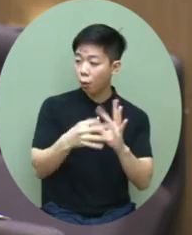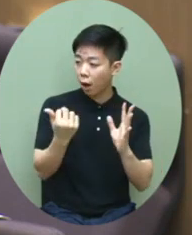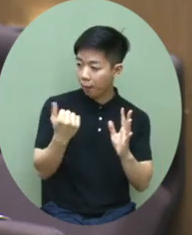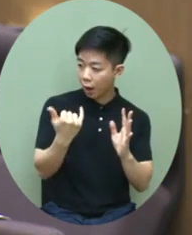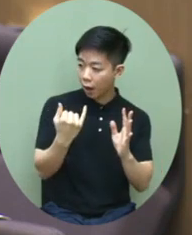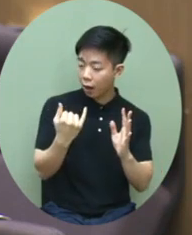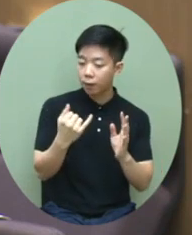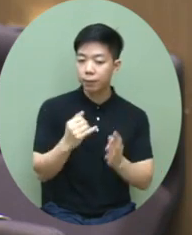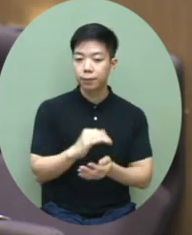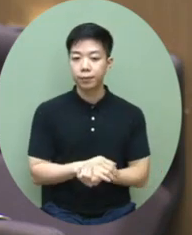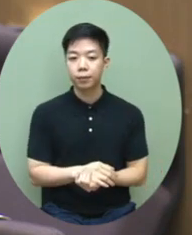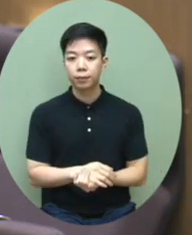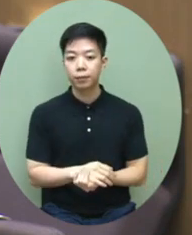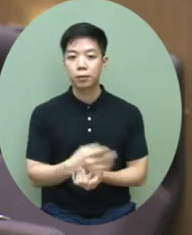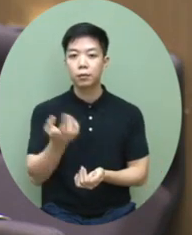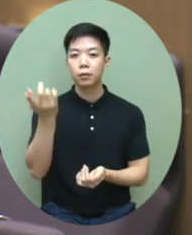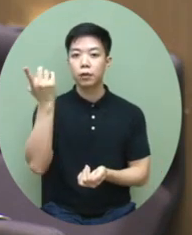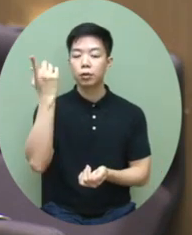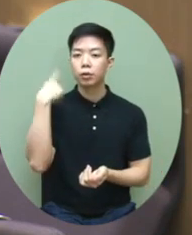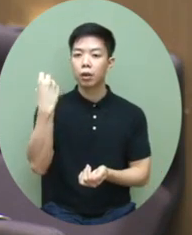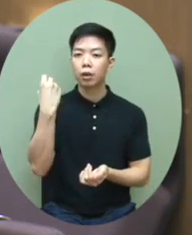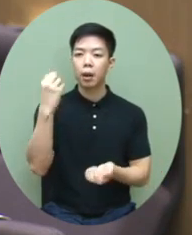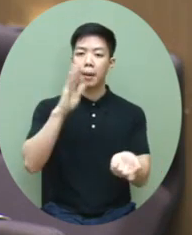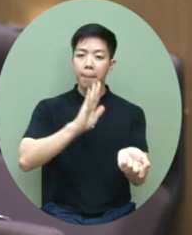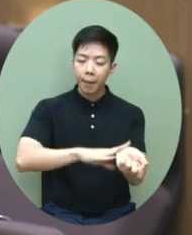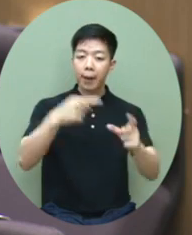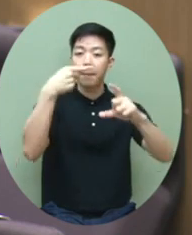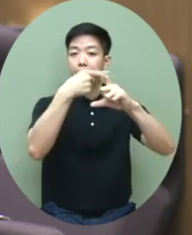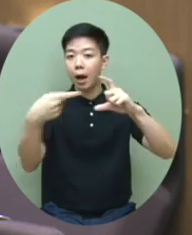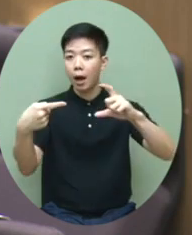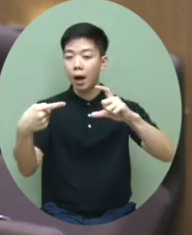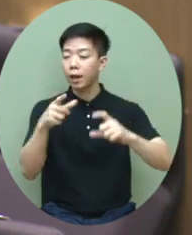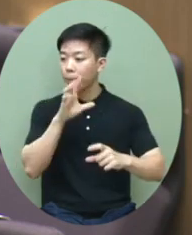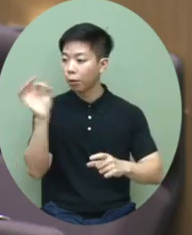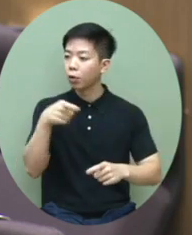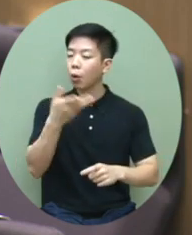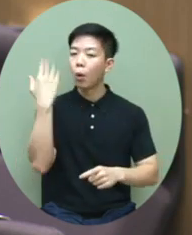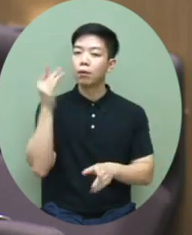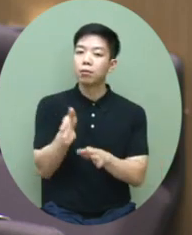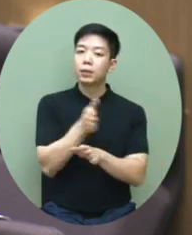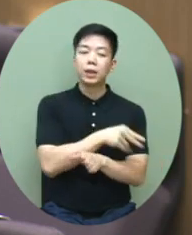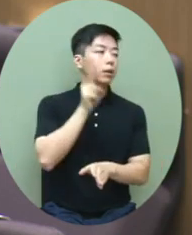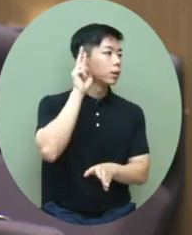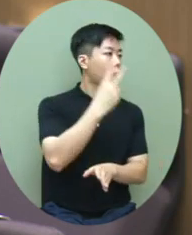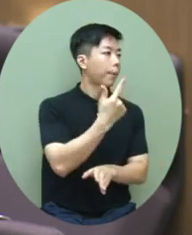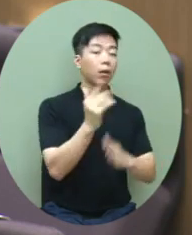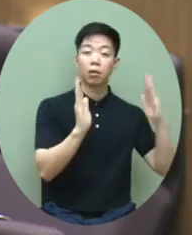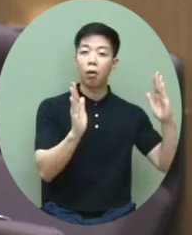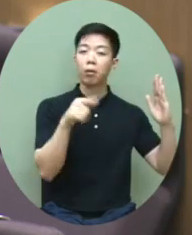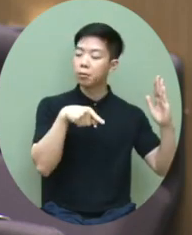冇最新有冇陰性嘅結果係攞咗咧？因為你話佢其實28日內嗰啲個案嚟噶嘛， 第二位公布嗰、